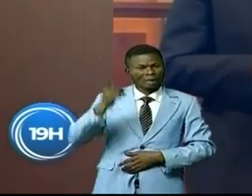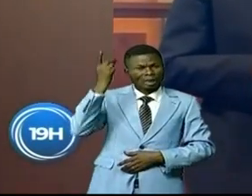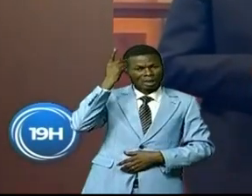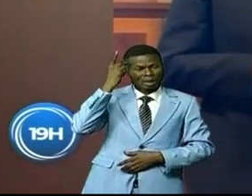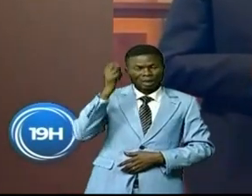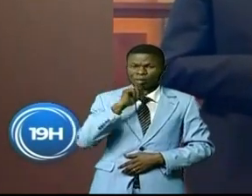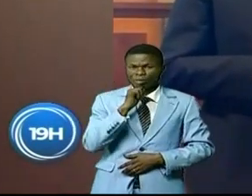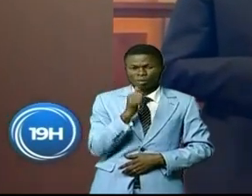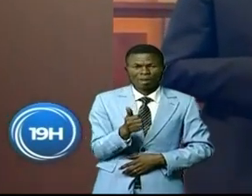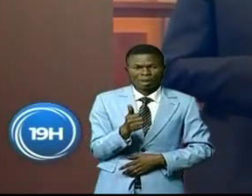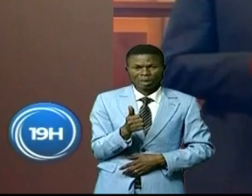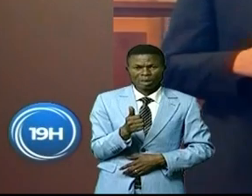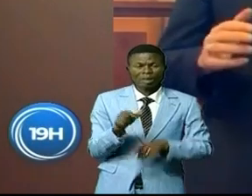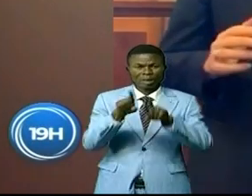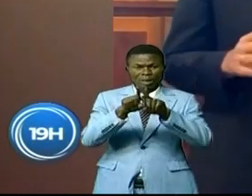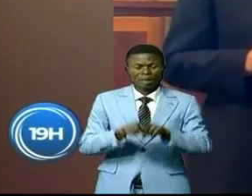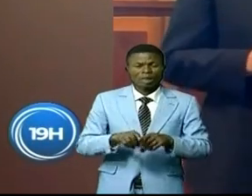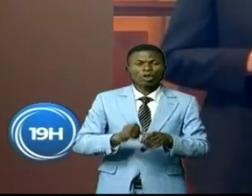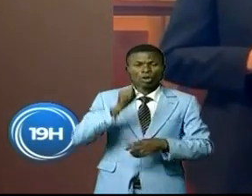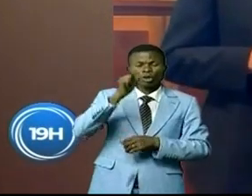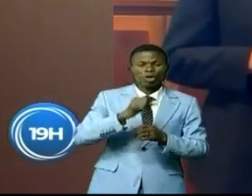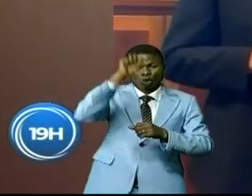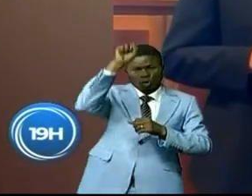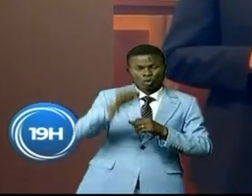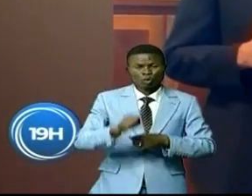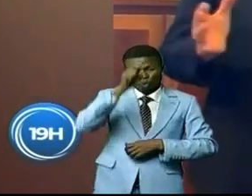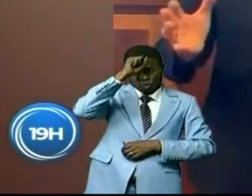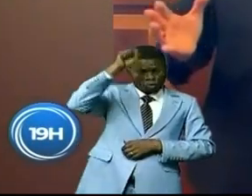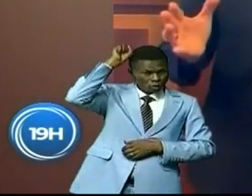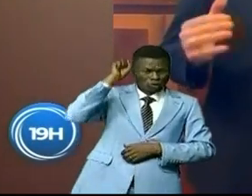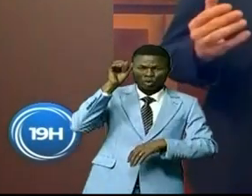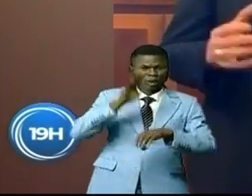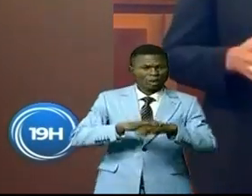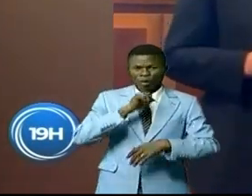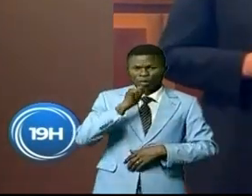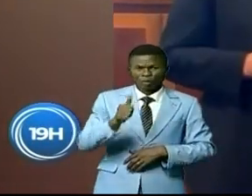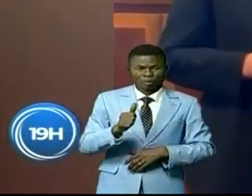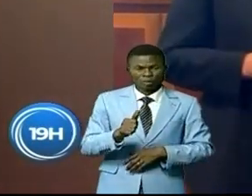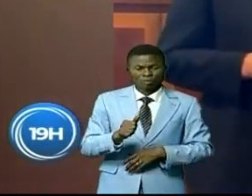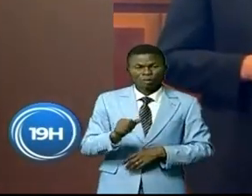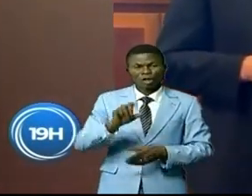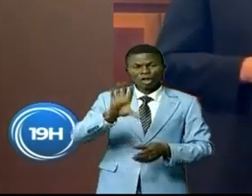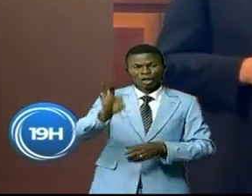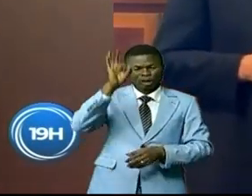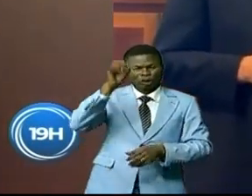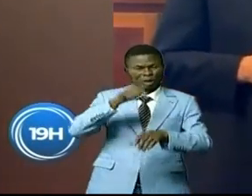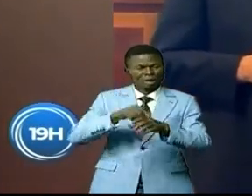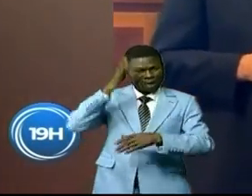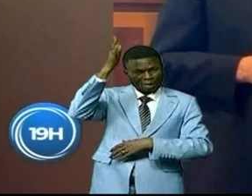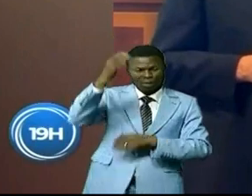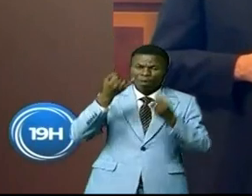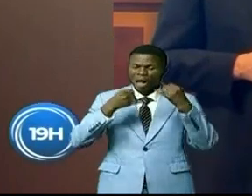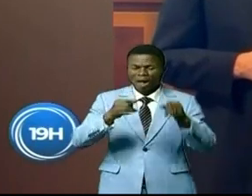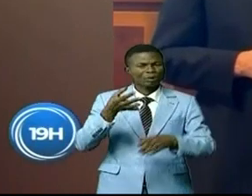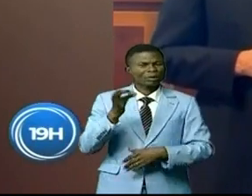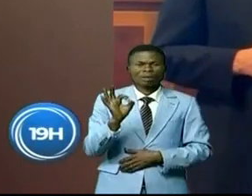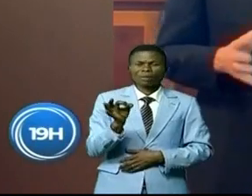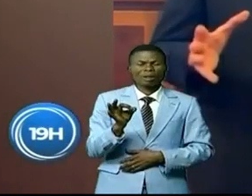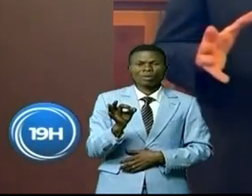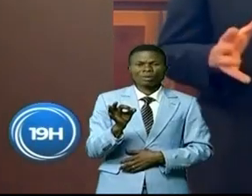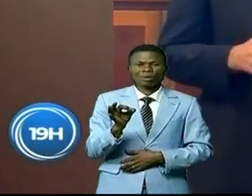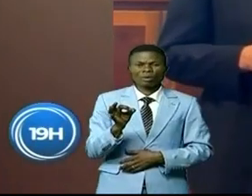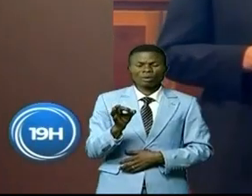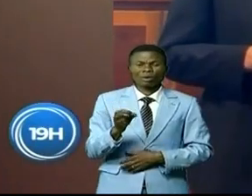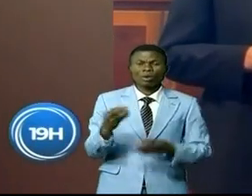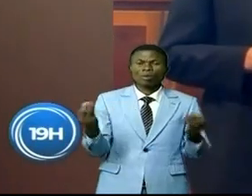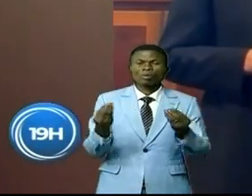Congo et au Sud-Soudan, en date ultérieure qui reste encore à définir. La